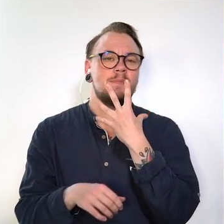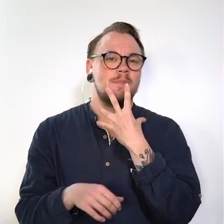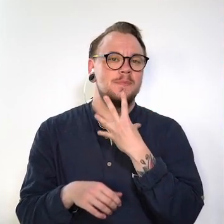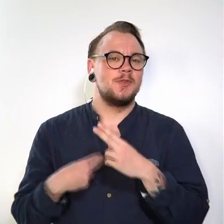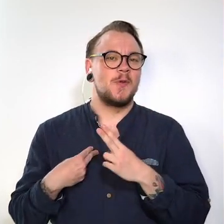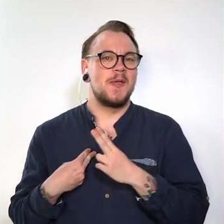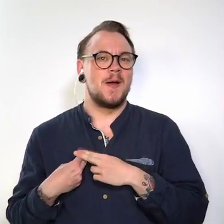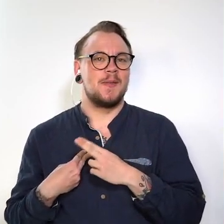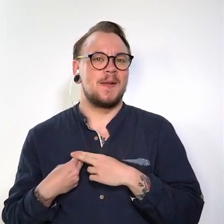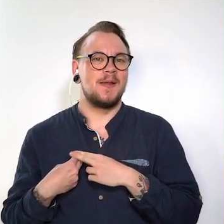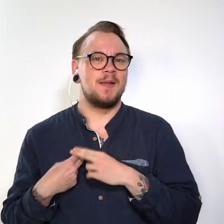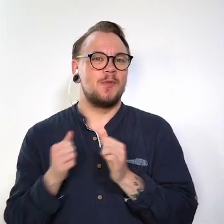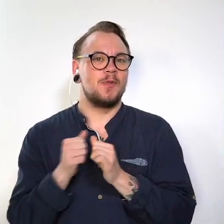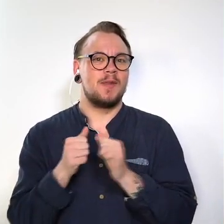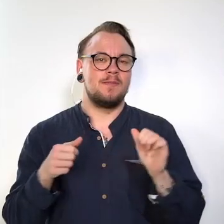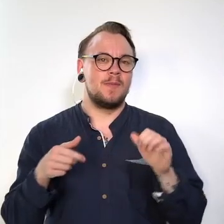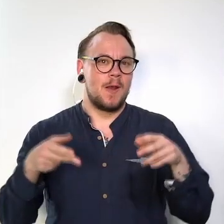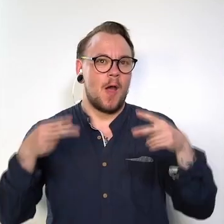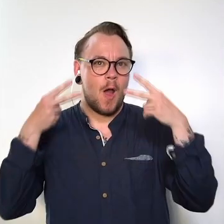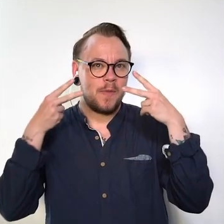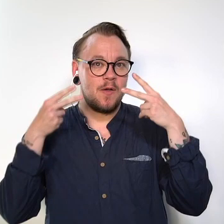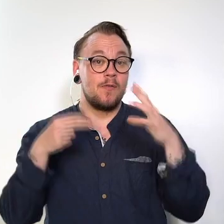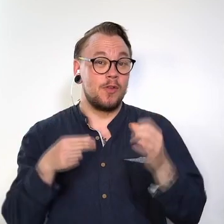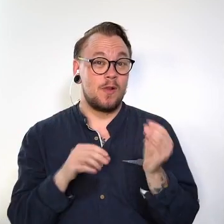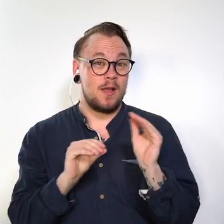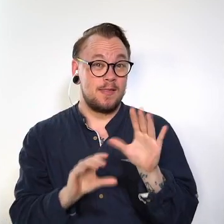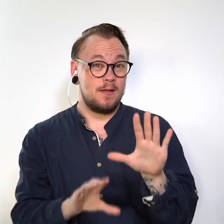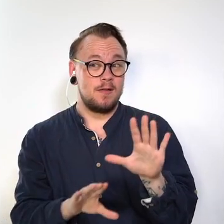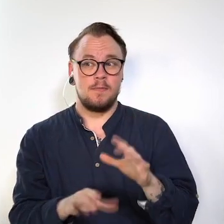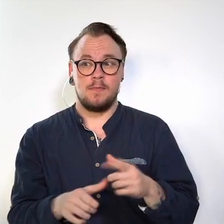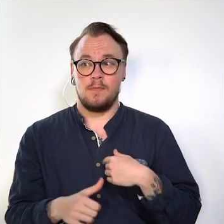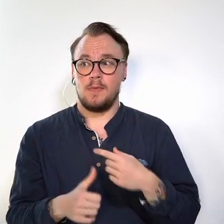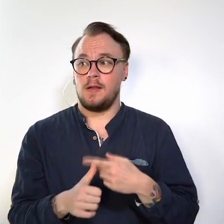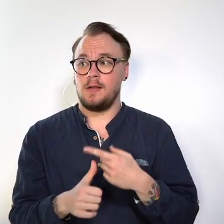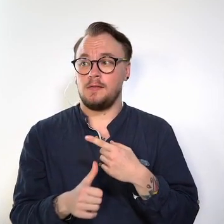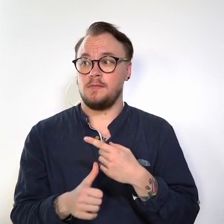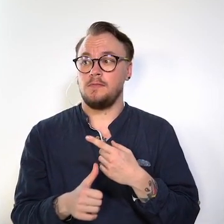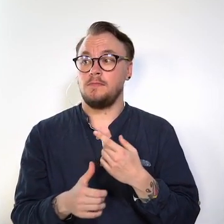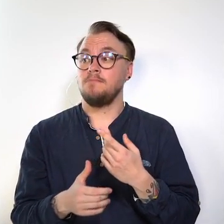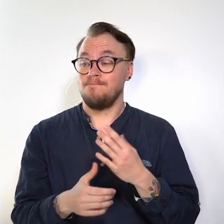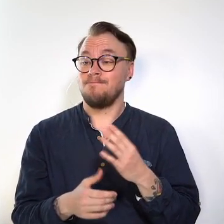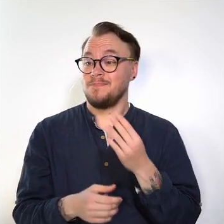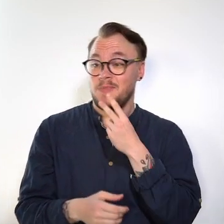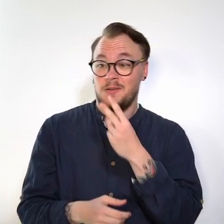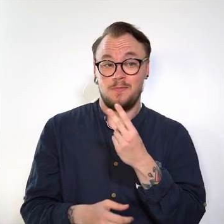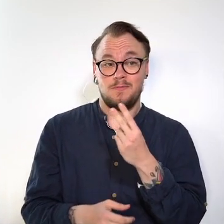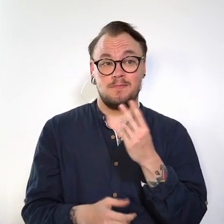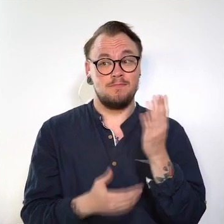siitä selostamaan. Joo. Tämä on